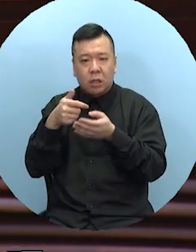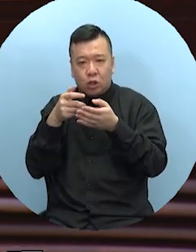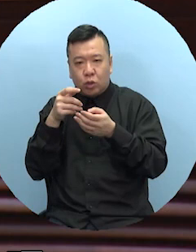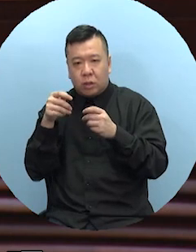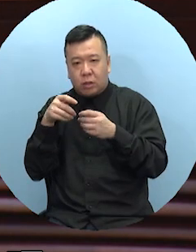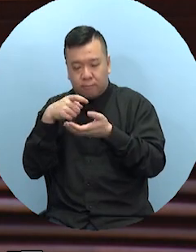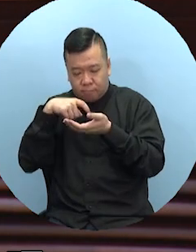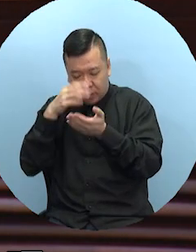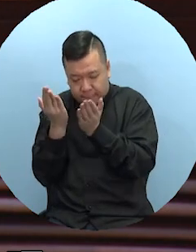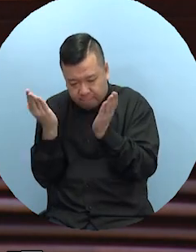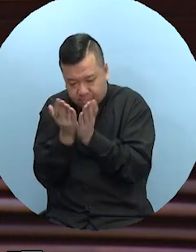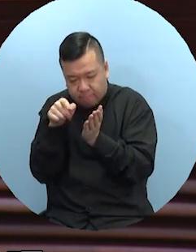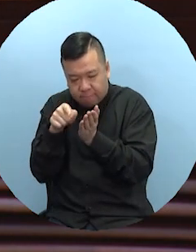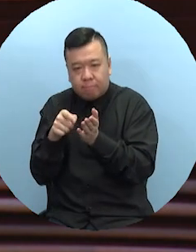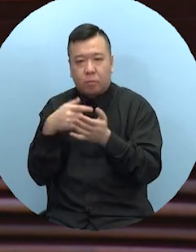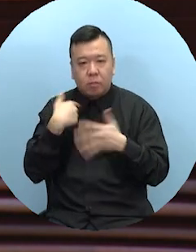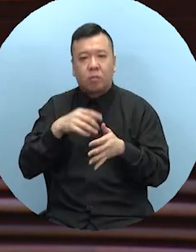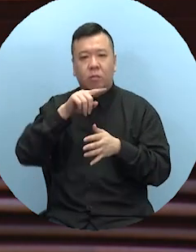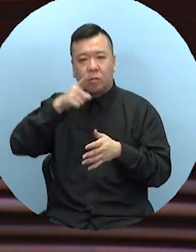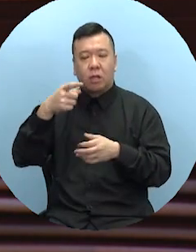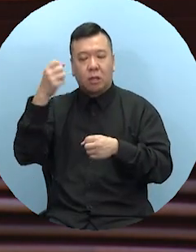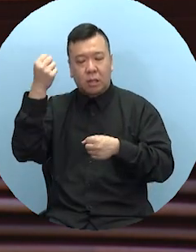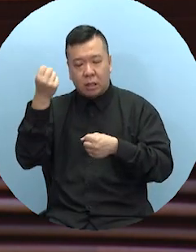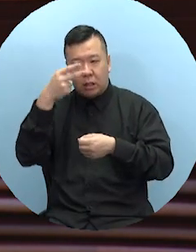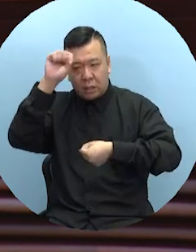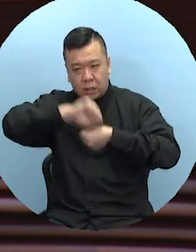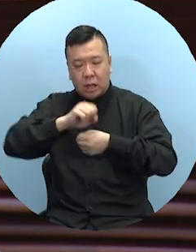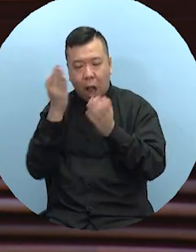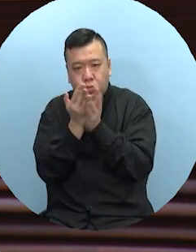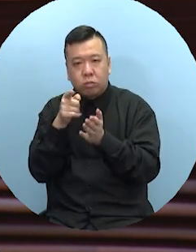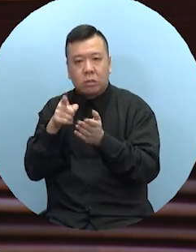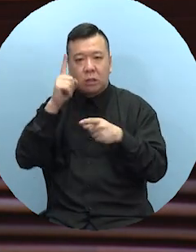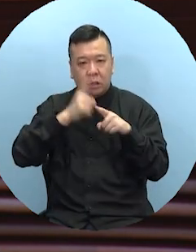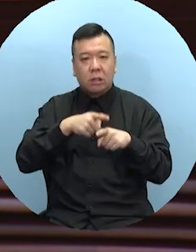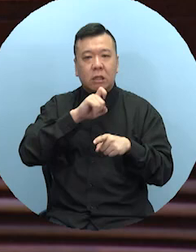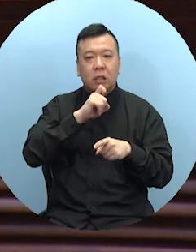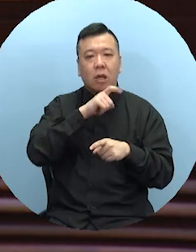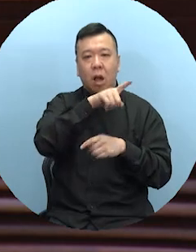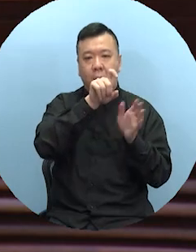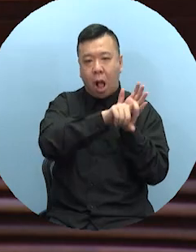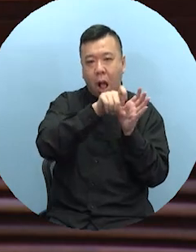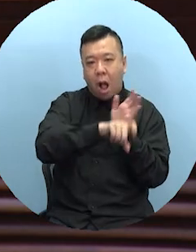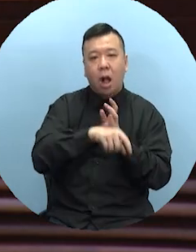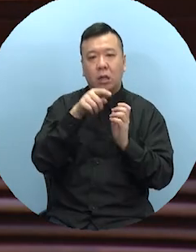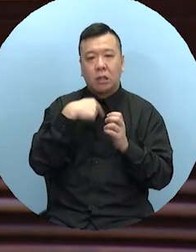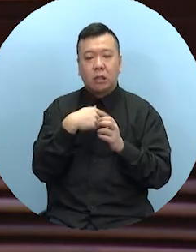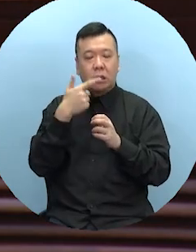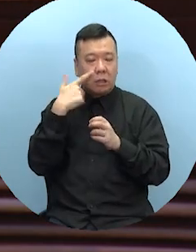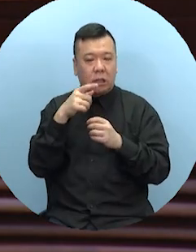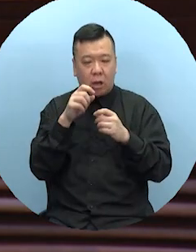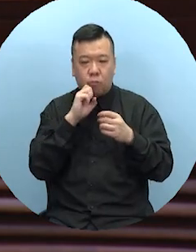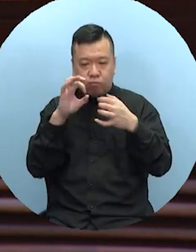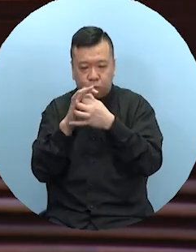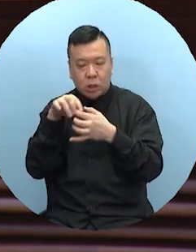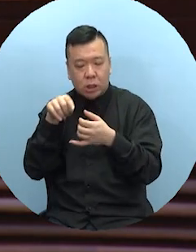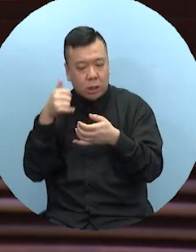手机短信验证码之外，亦都需要作出多一重认证，以确认客户确实是有向银行发出相关